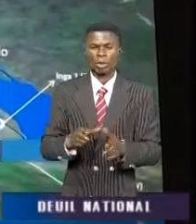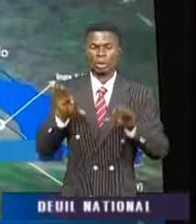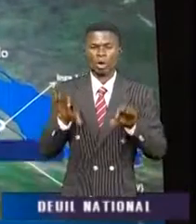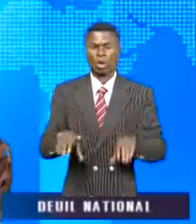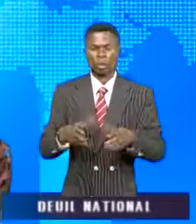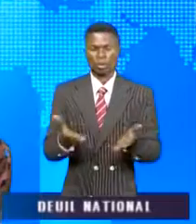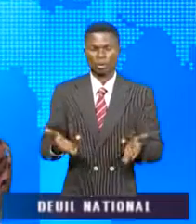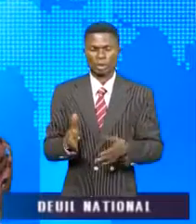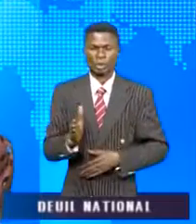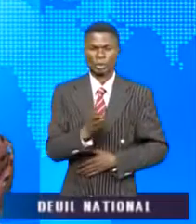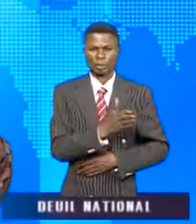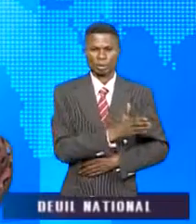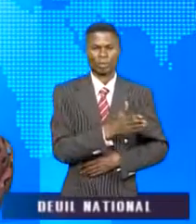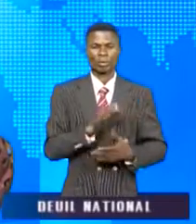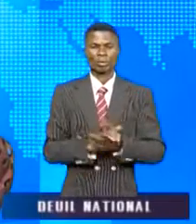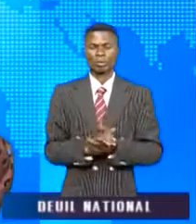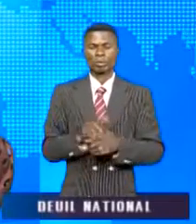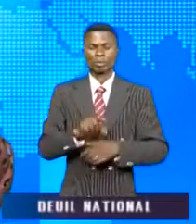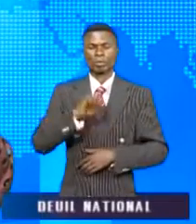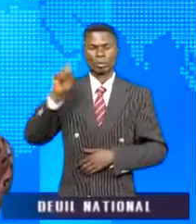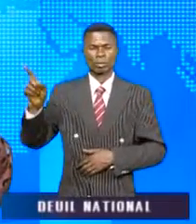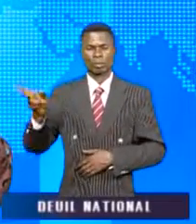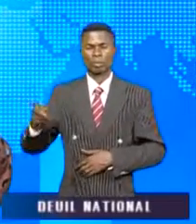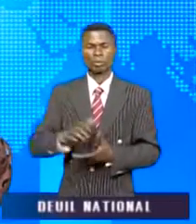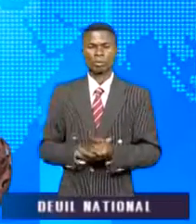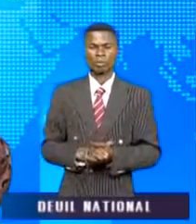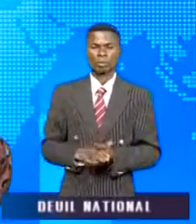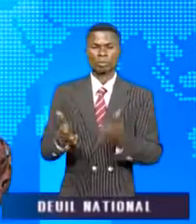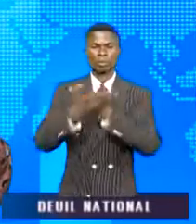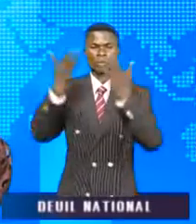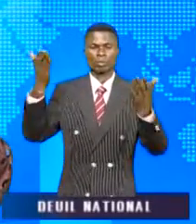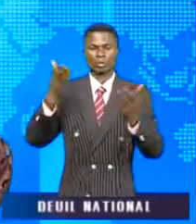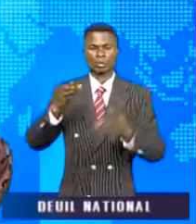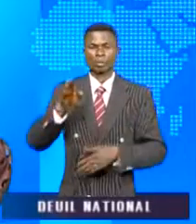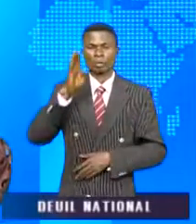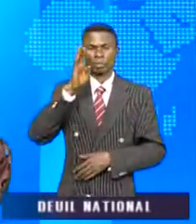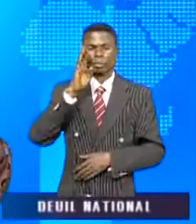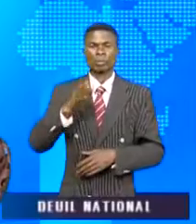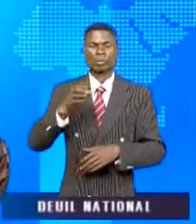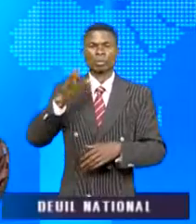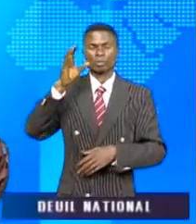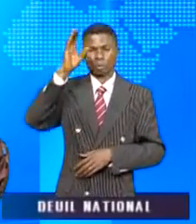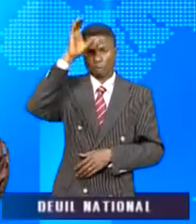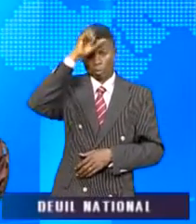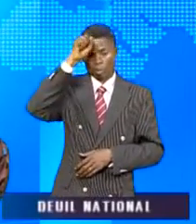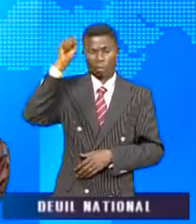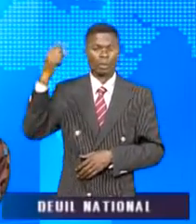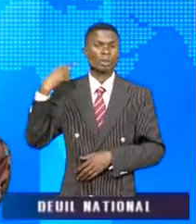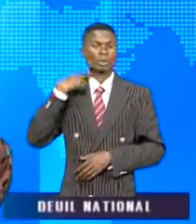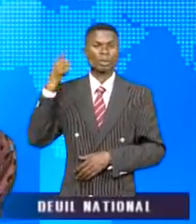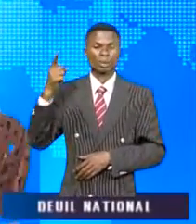congolais. Rendons-nous à présent dans la ville de Boulungu, précisément dans la province de Kwilu, où